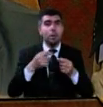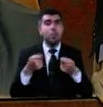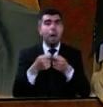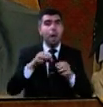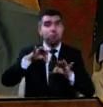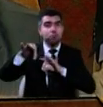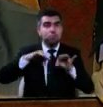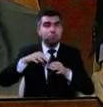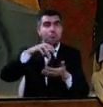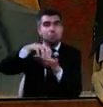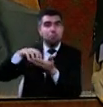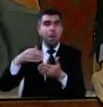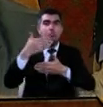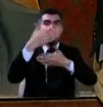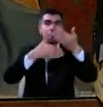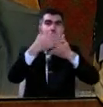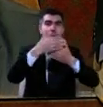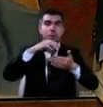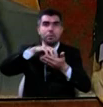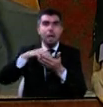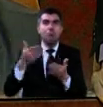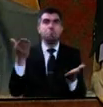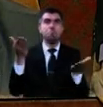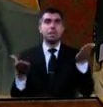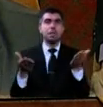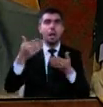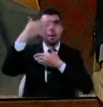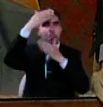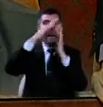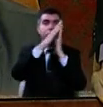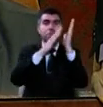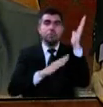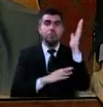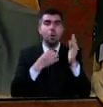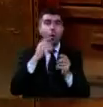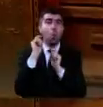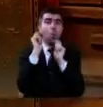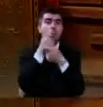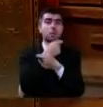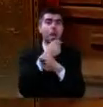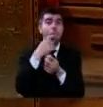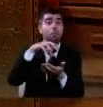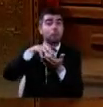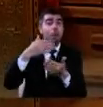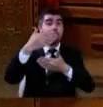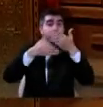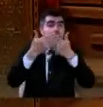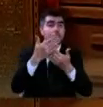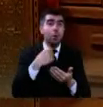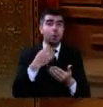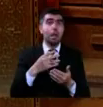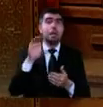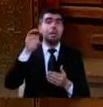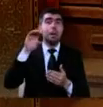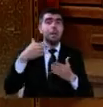الكبرى بما يضمن التوازن بين جهات المملكة، وذلك عبر إنجاز ملعب بمدينة وجدة بالجهة الشرقية والملعب الكبير